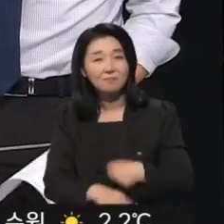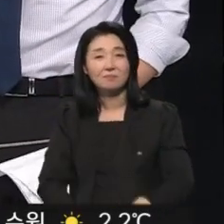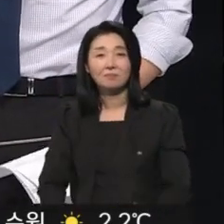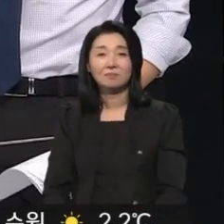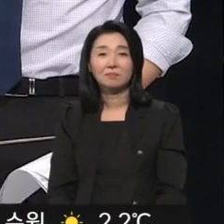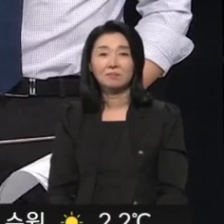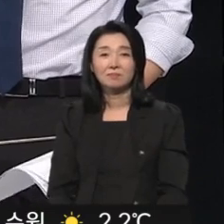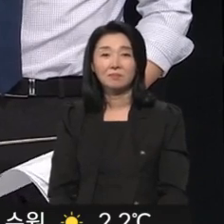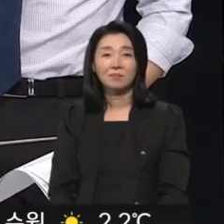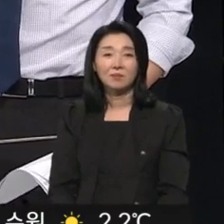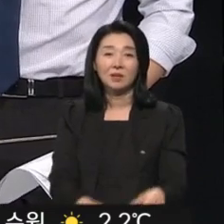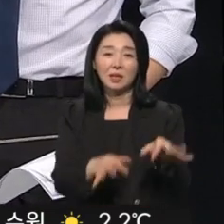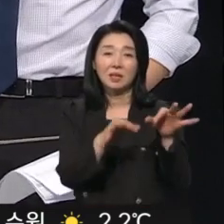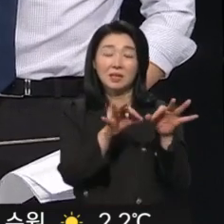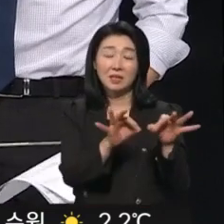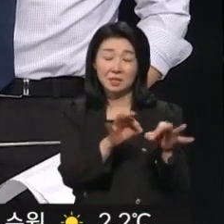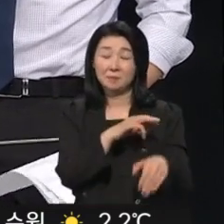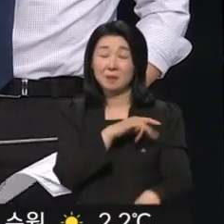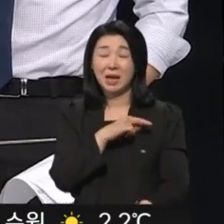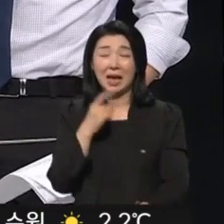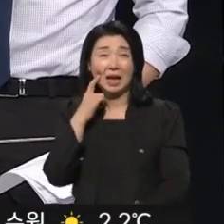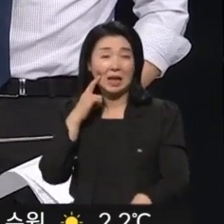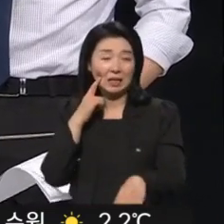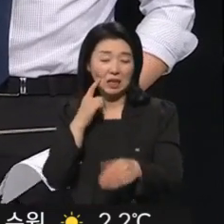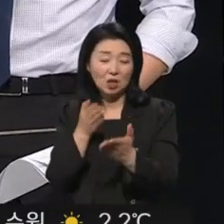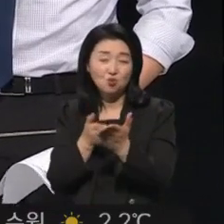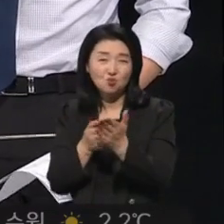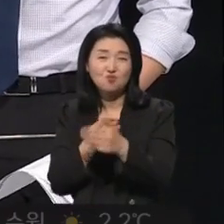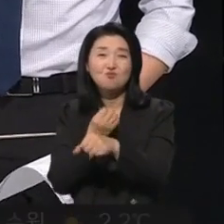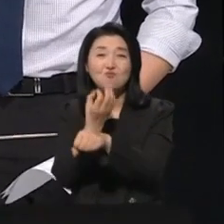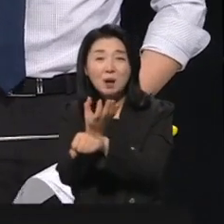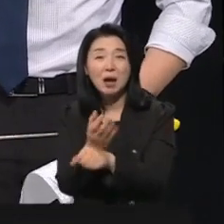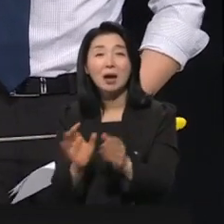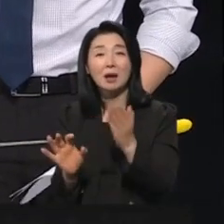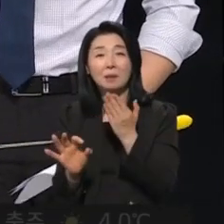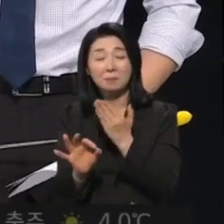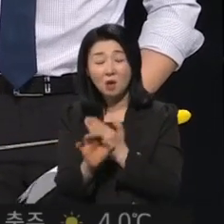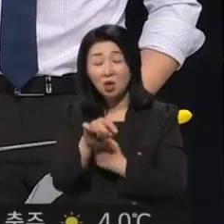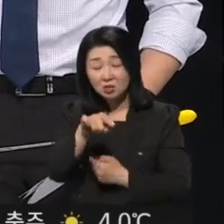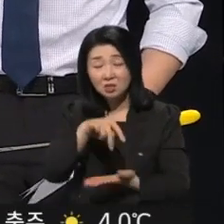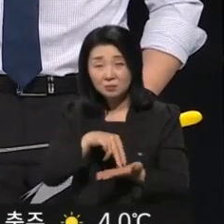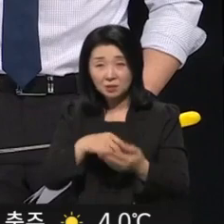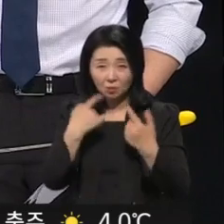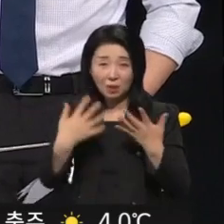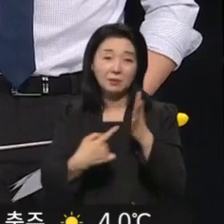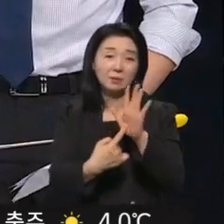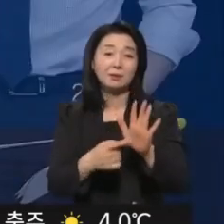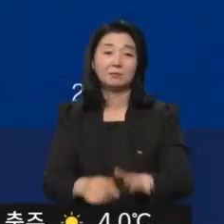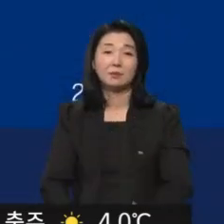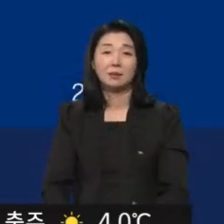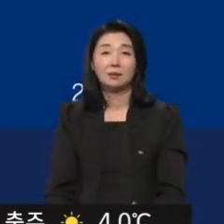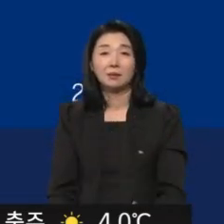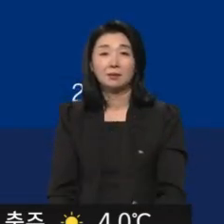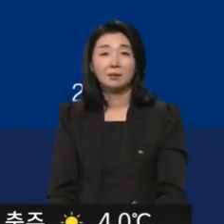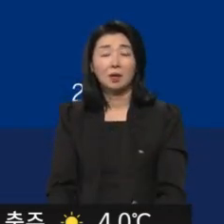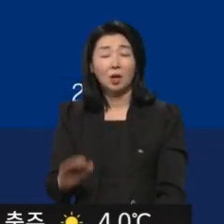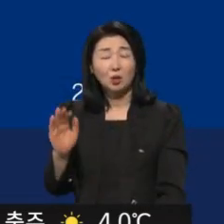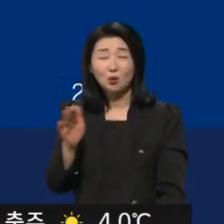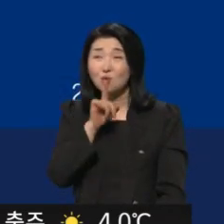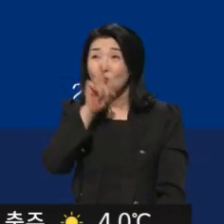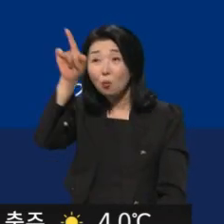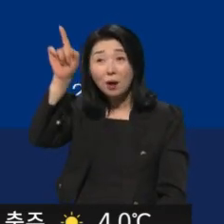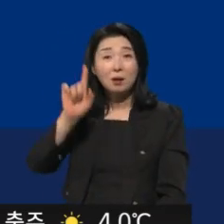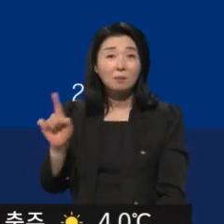특히 김의겸 대변인이 가짜뉴스를 유포했다는 기존 입장도 분명히 했는데요. 최근 고발한